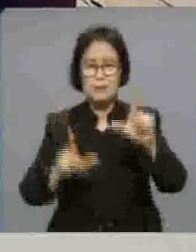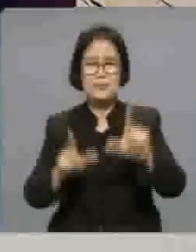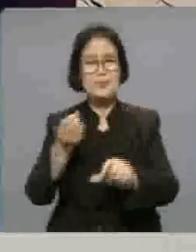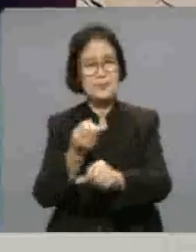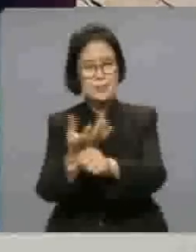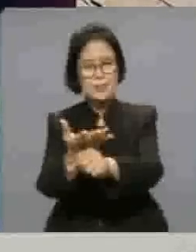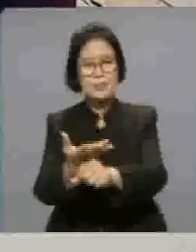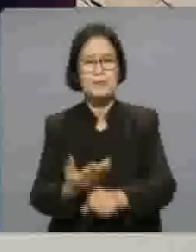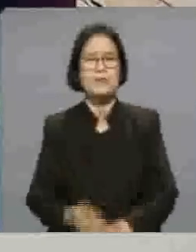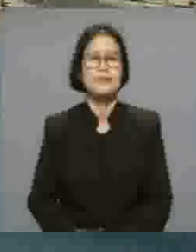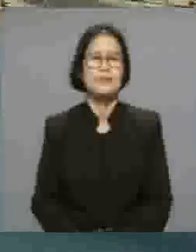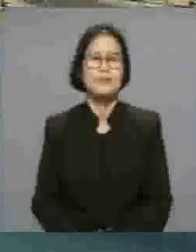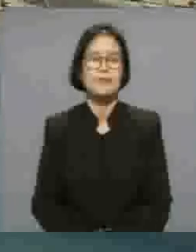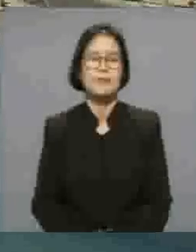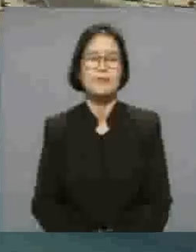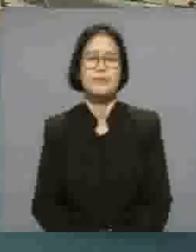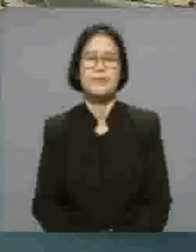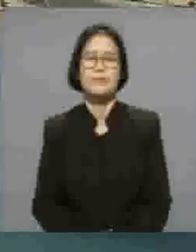기자가 보여드립니다.